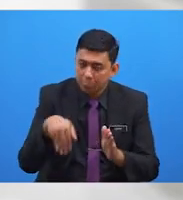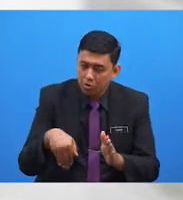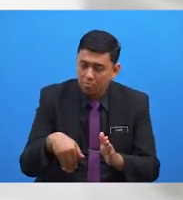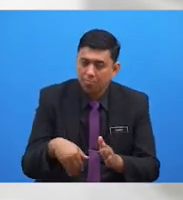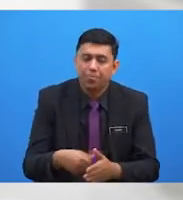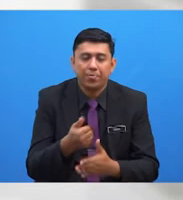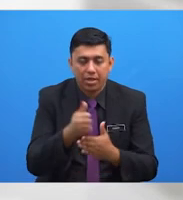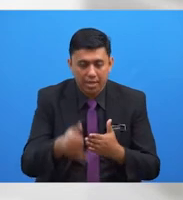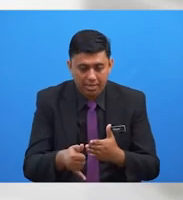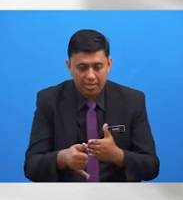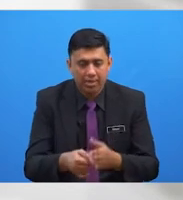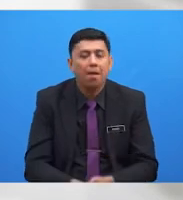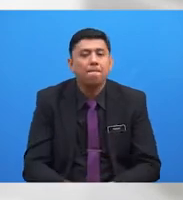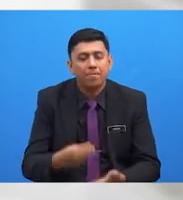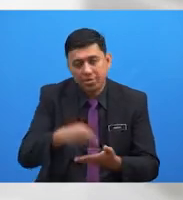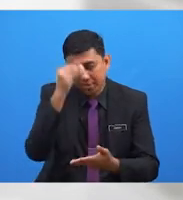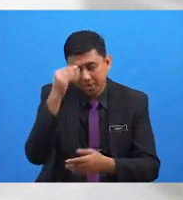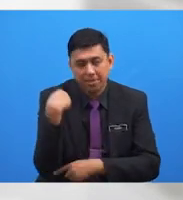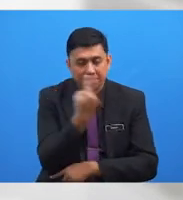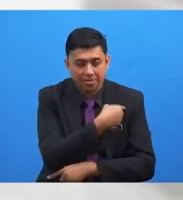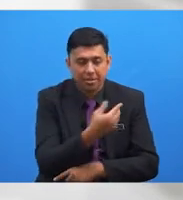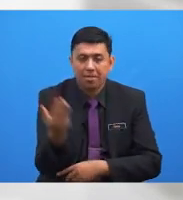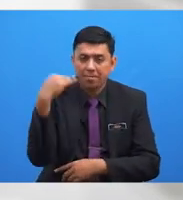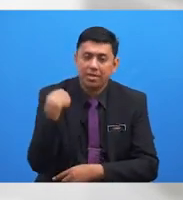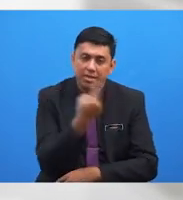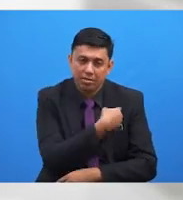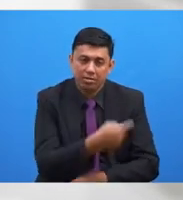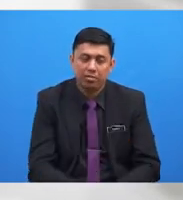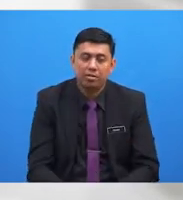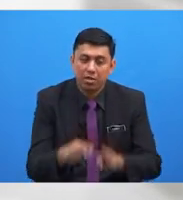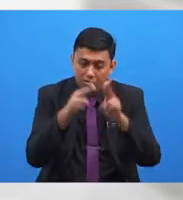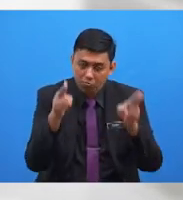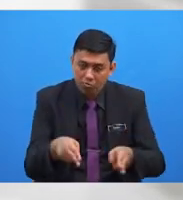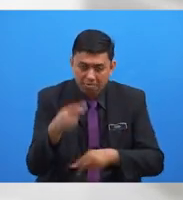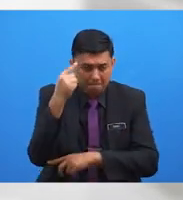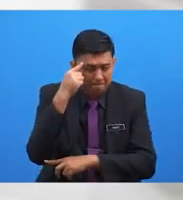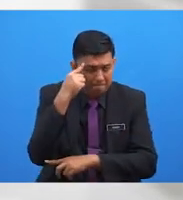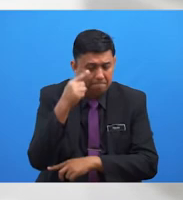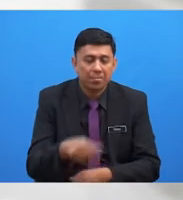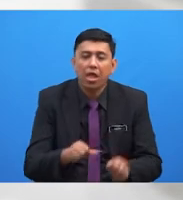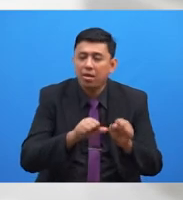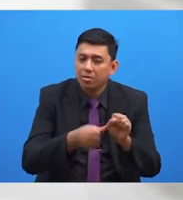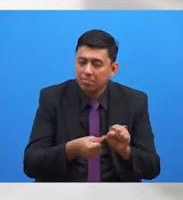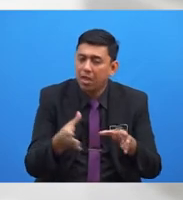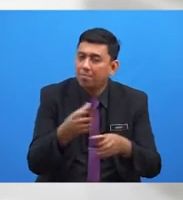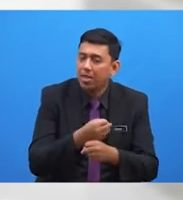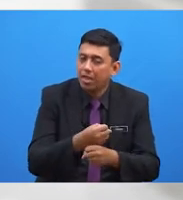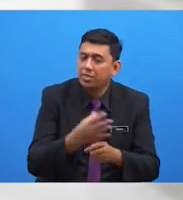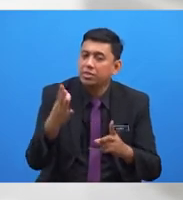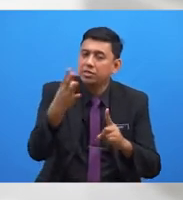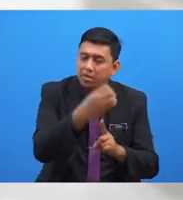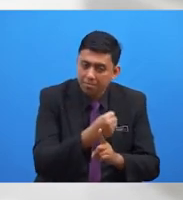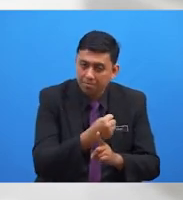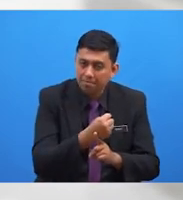mengakhiri sesi kita pada hari ini, mari kita lihat uji minda dahulu agar dapat mencapai